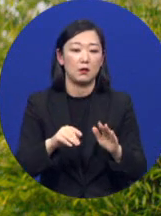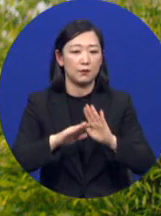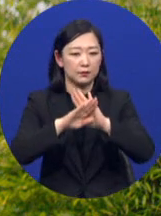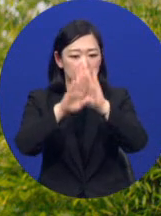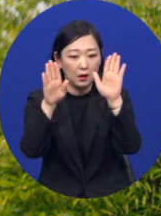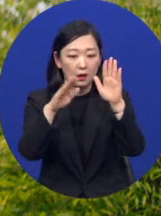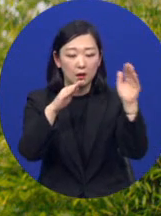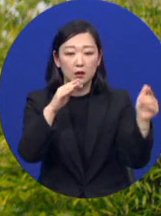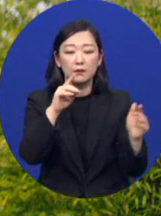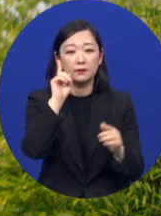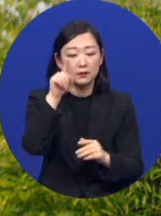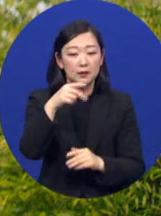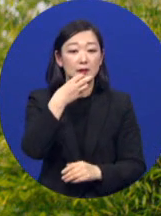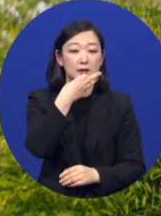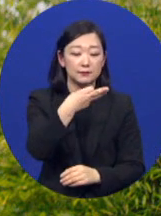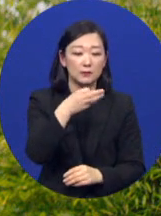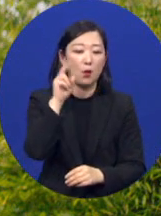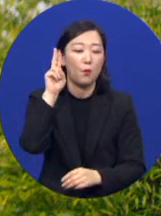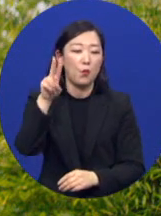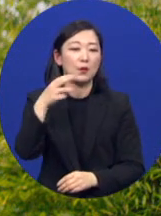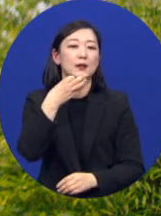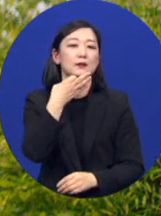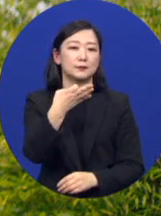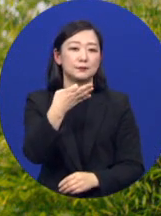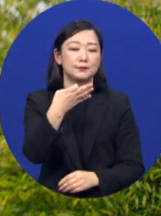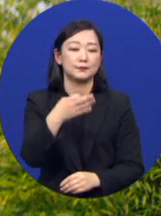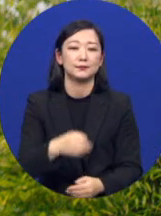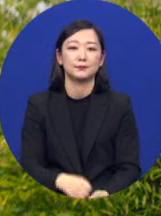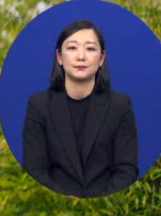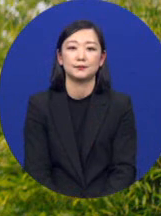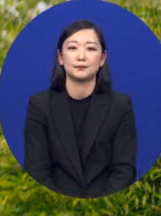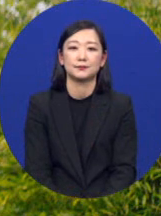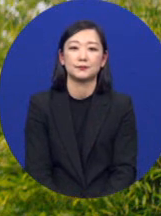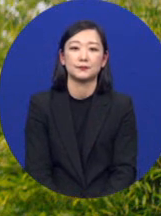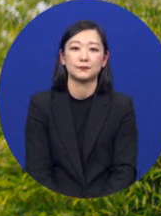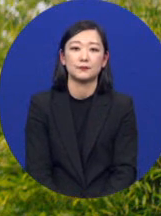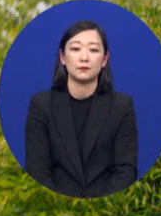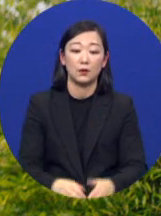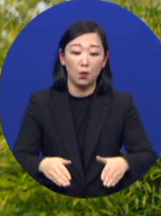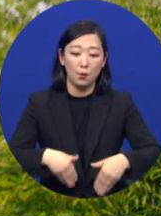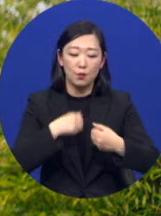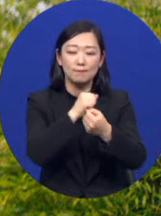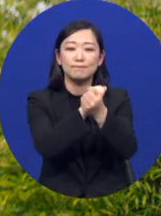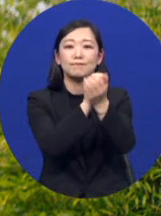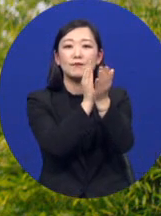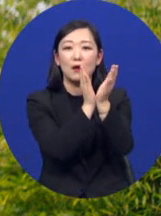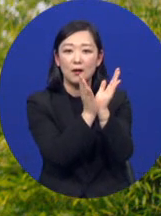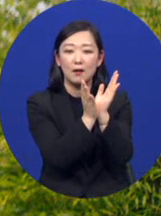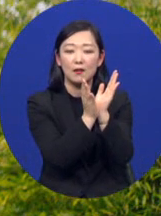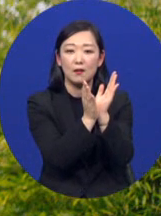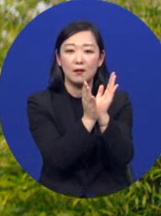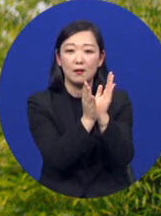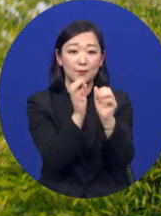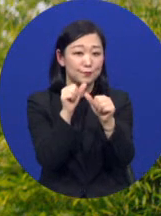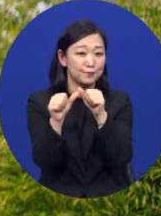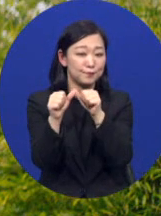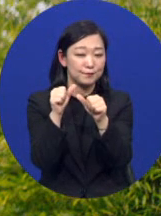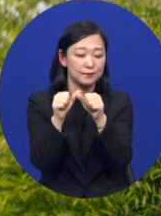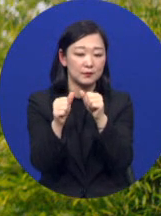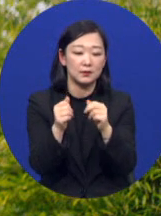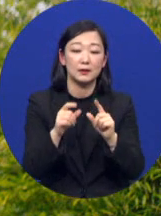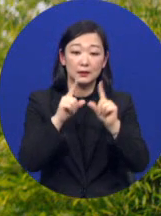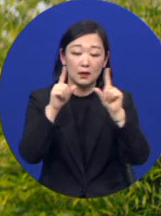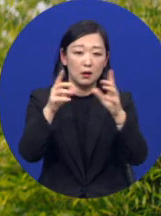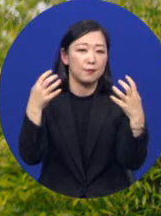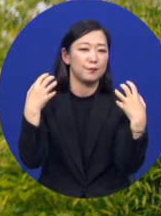기온이 내일은 13도 모레는 14도까지 올라가겠습니다 봄꽃 소식들도 들려오고 있죠 제주지방